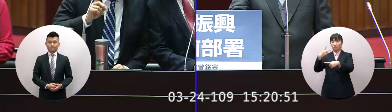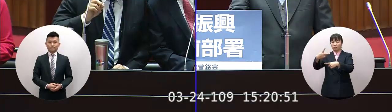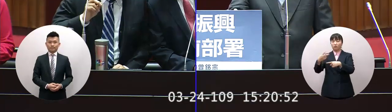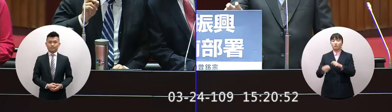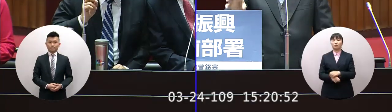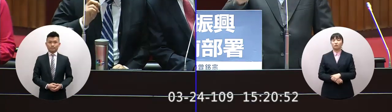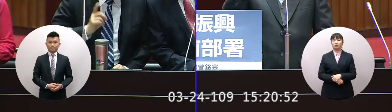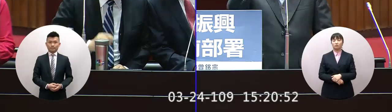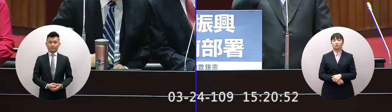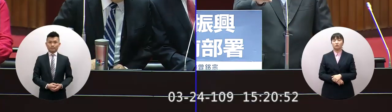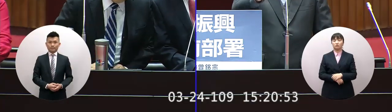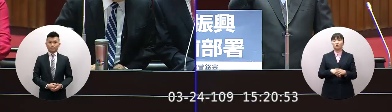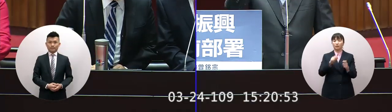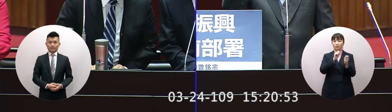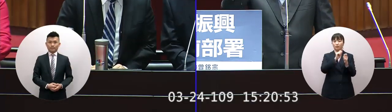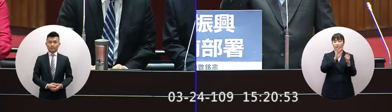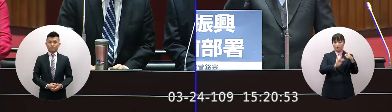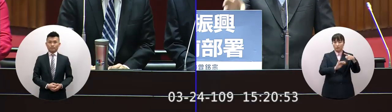2%，